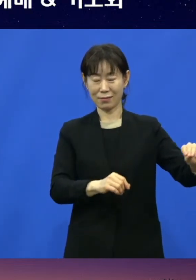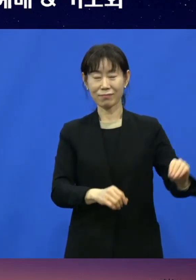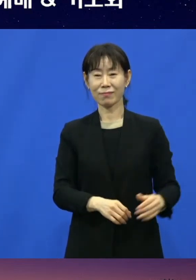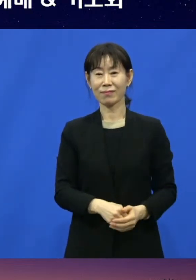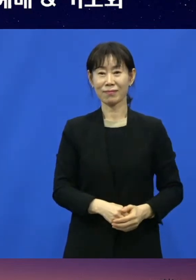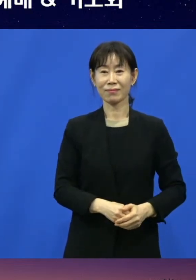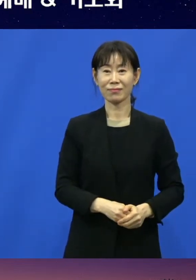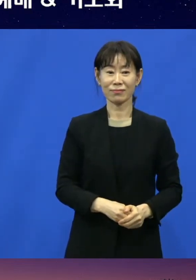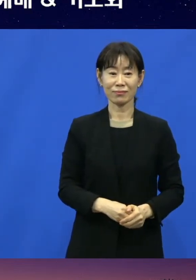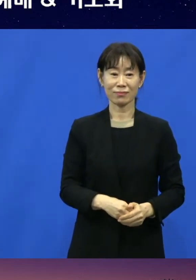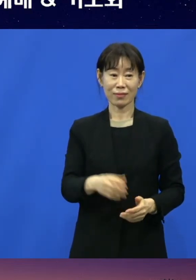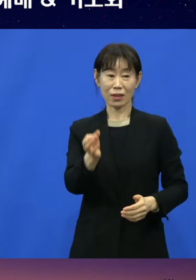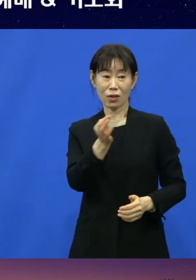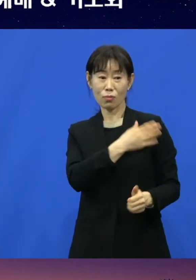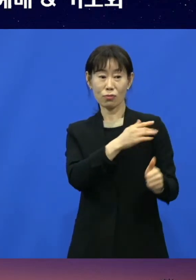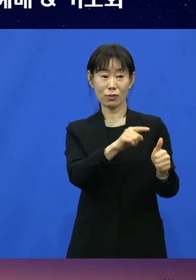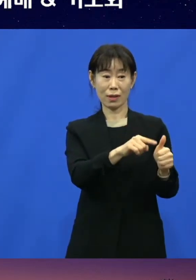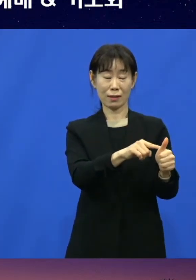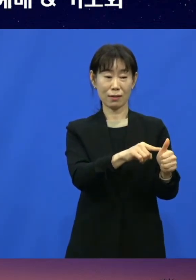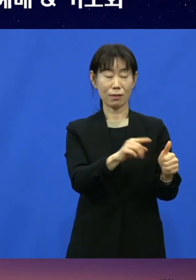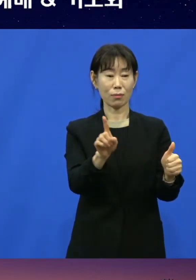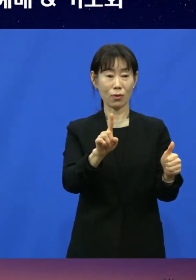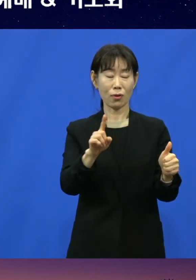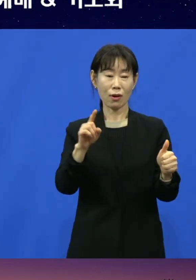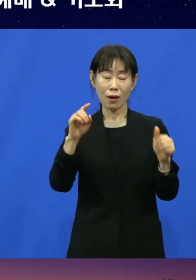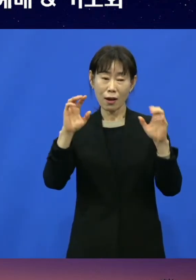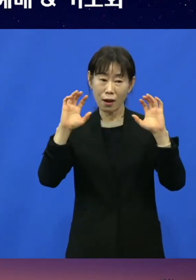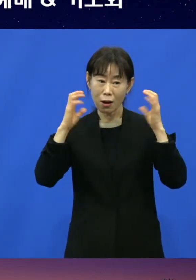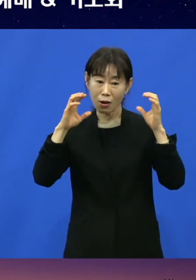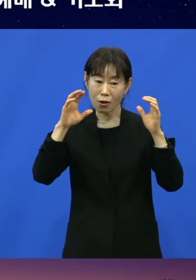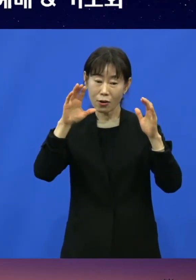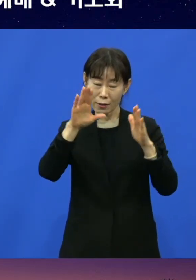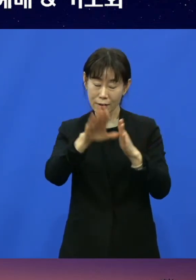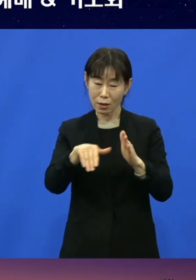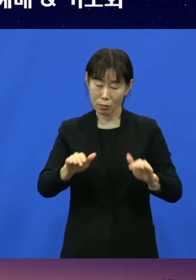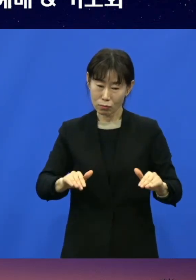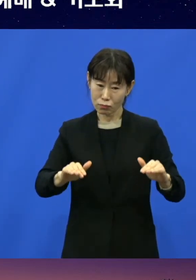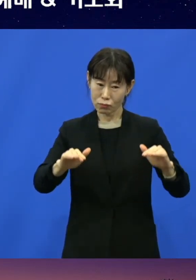자, 이 부자의 문제는 뭡니까? 어려서부터 계명들을 다 지켰다는 거예요.